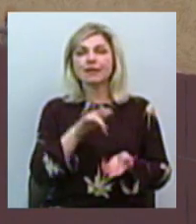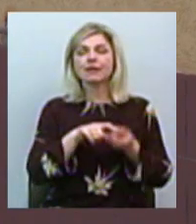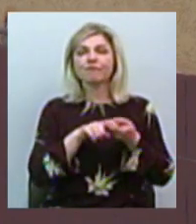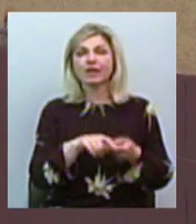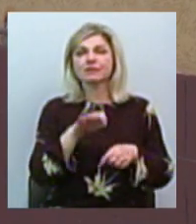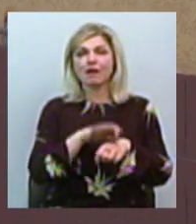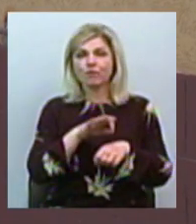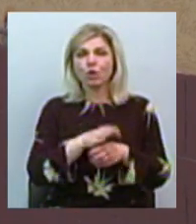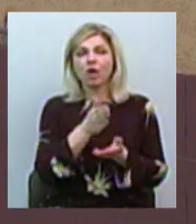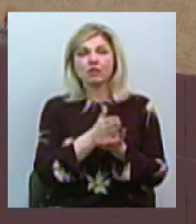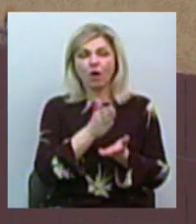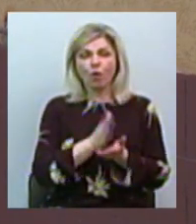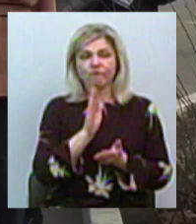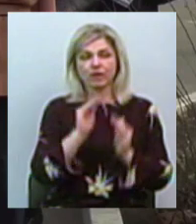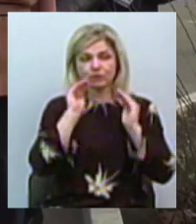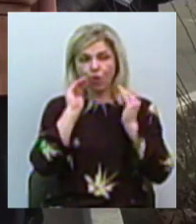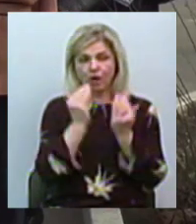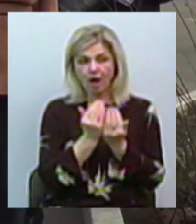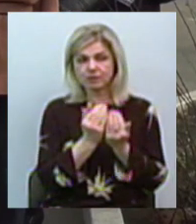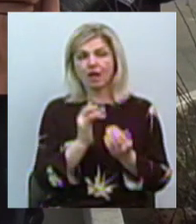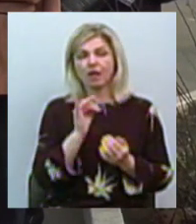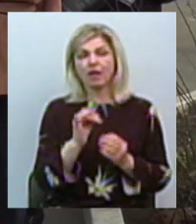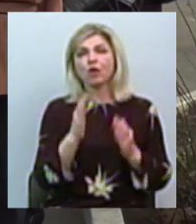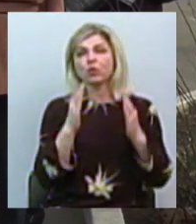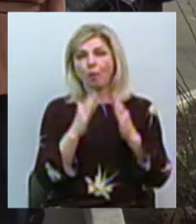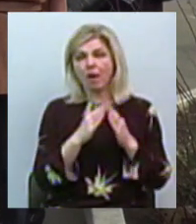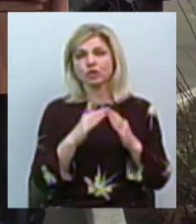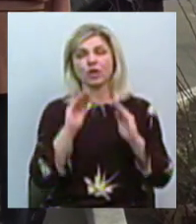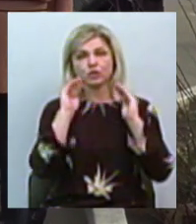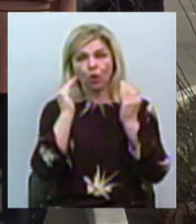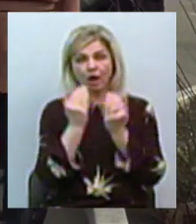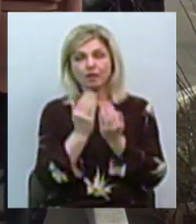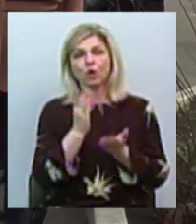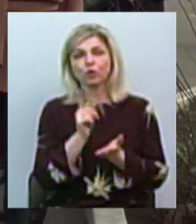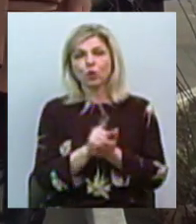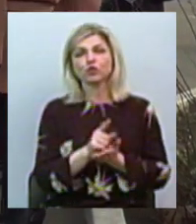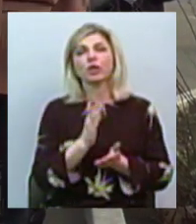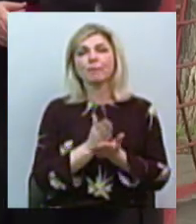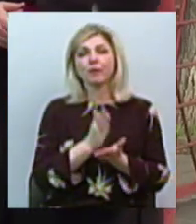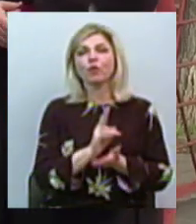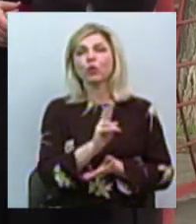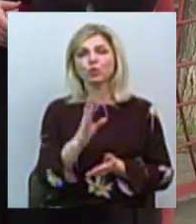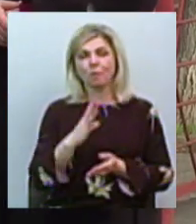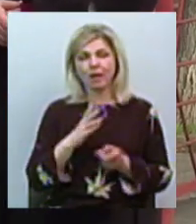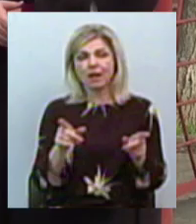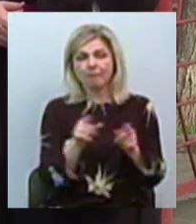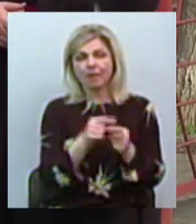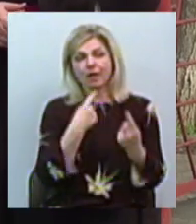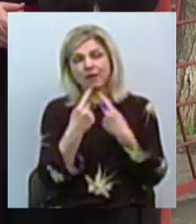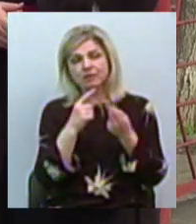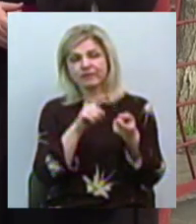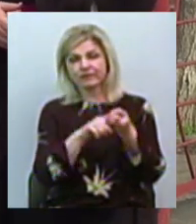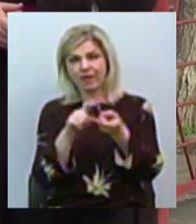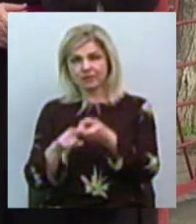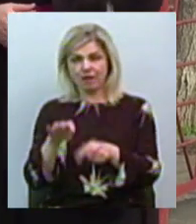пацієнт знаходитиметься в ізоляції. Паралельно в домашній ізоляції мають перебувати ті, з ким тісно контактував потенційно